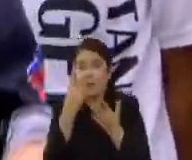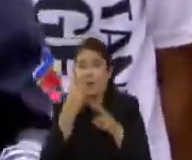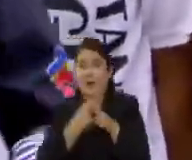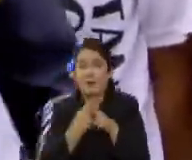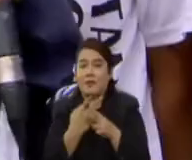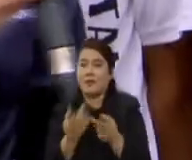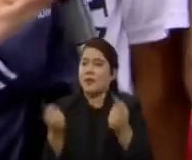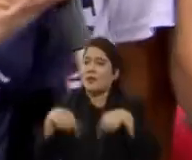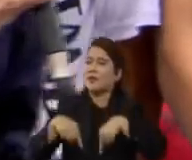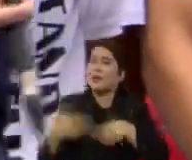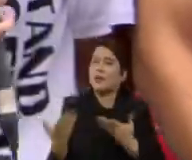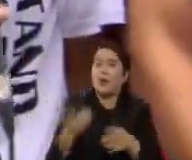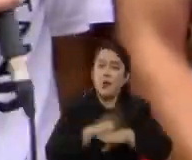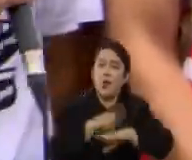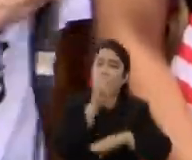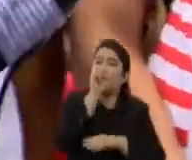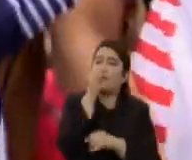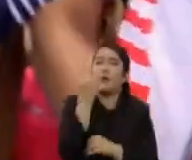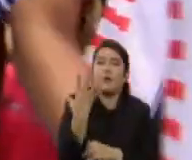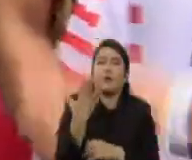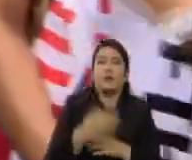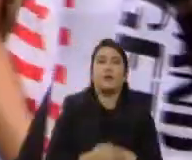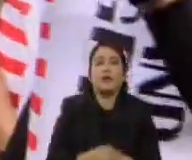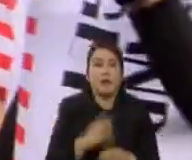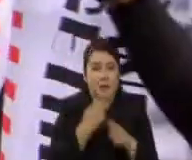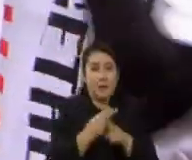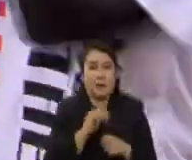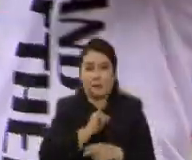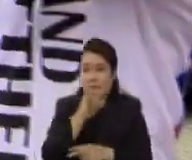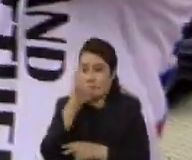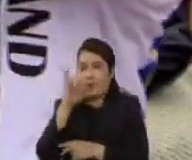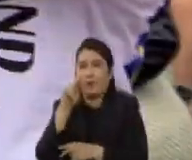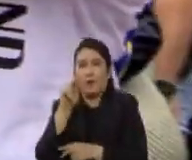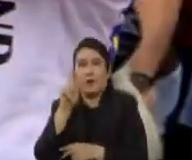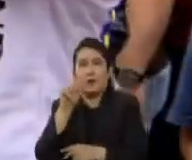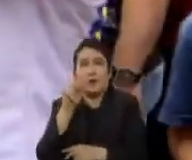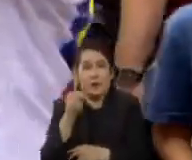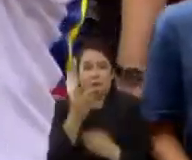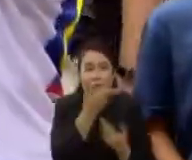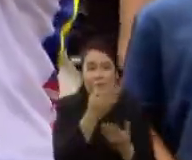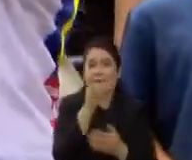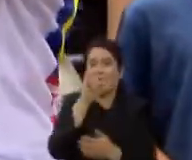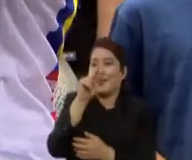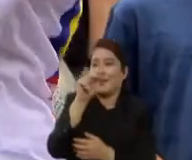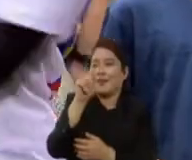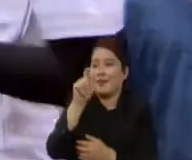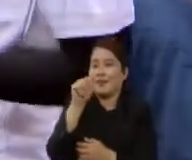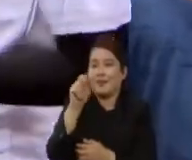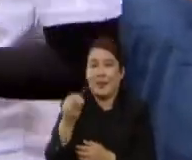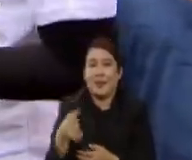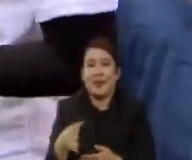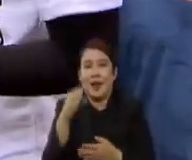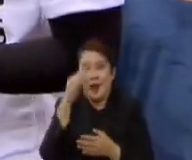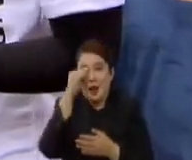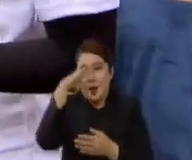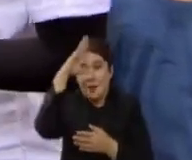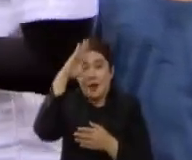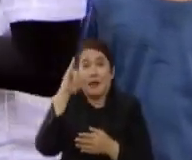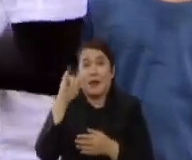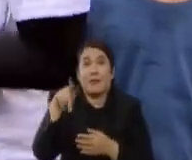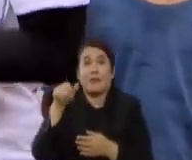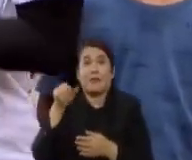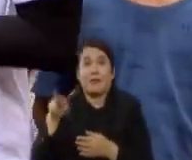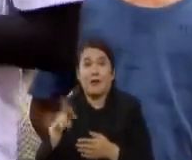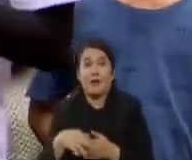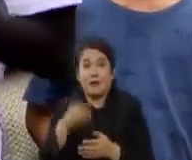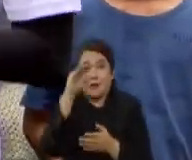datang daripada sini daripada pukul berapa lagi? Okey, nama saya Intan. Ini kakak saya pun Intan juga. Yang abang ipar saya, adik saya dan juga